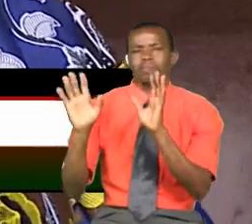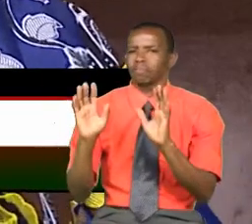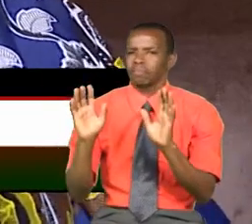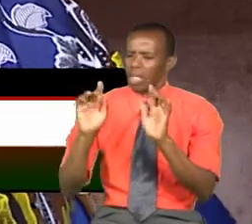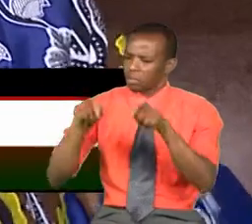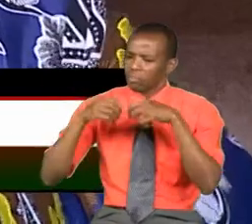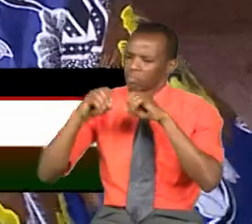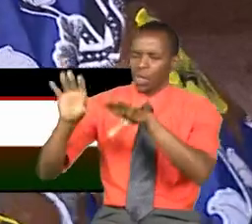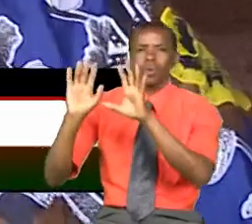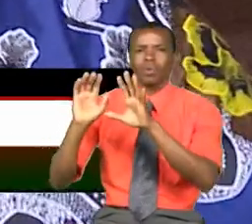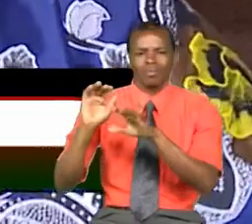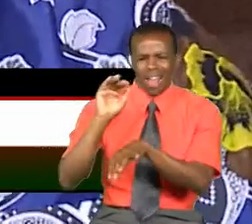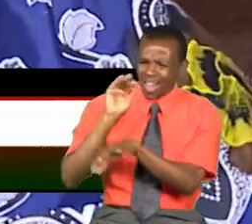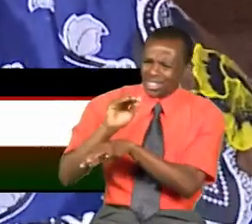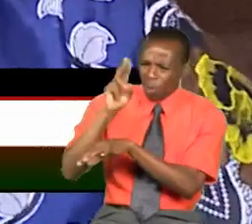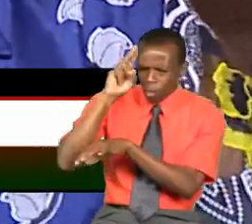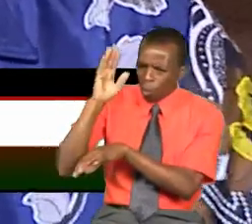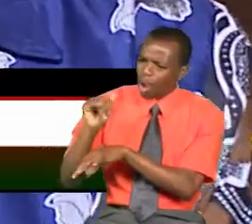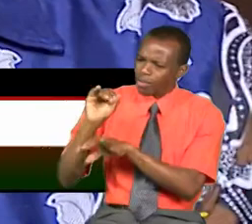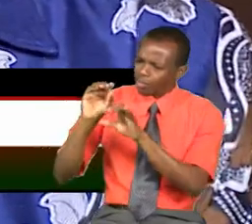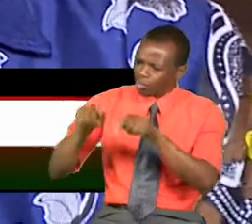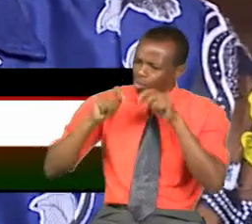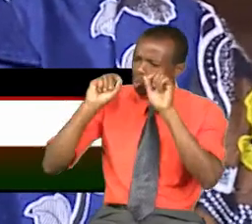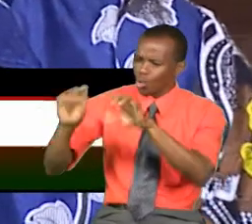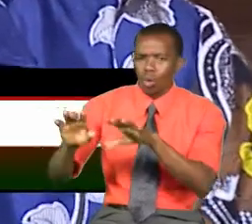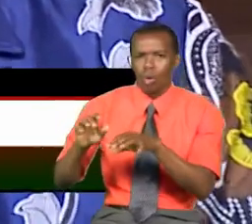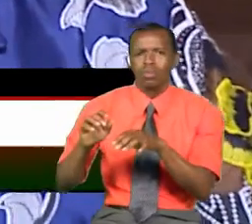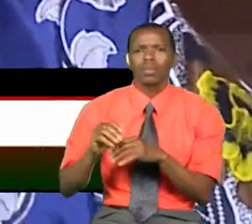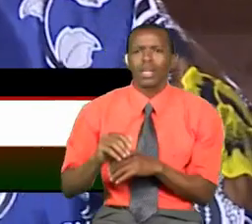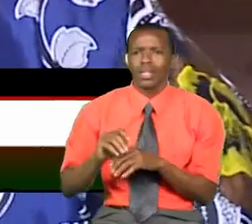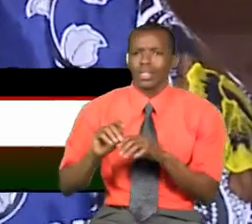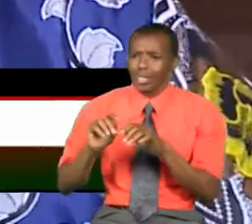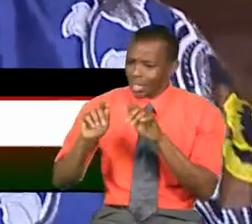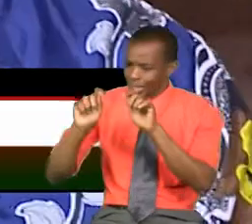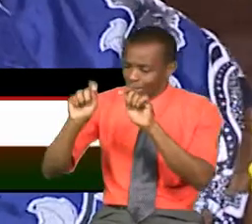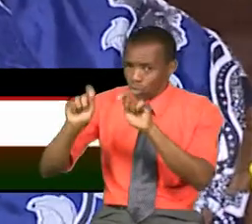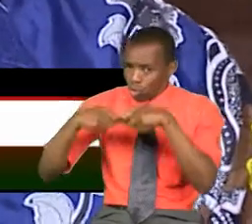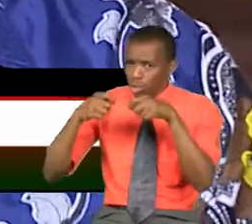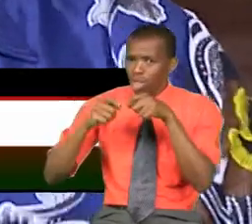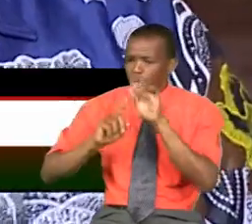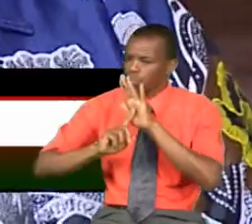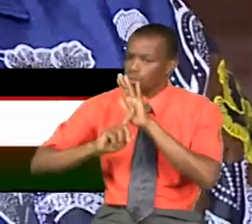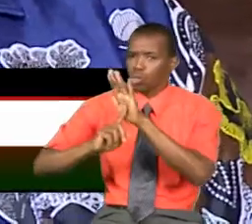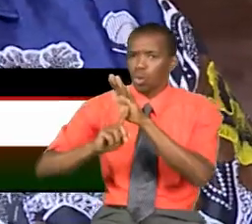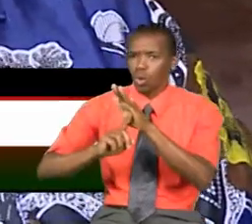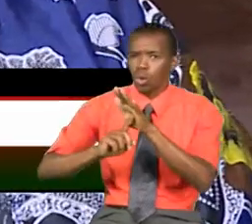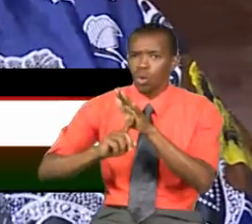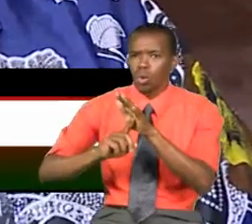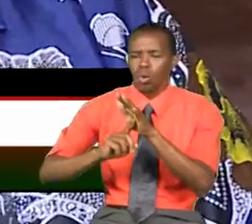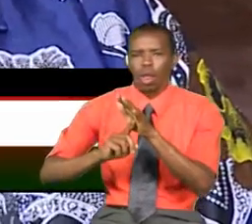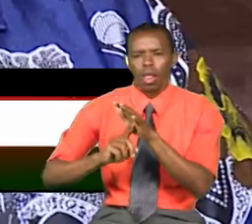viatu. Nikauliza, mbona mnatupa viatu? Kumbe vile viatu vilikuwa ni vya display. Vile vya mguu wa